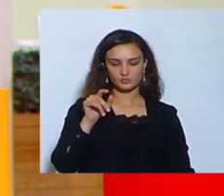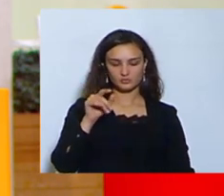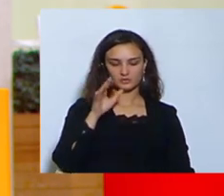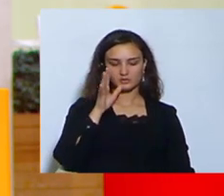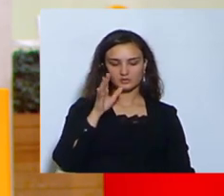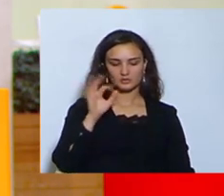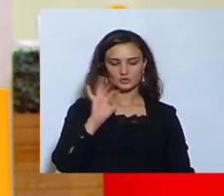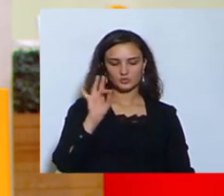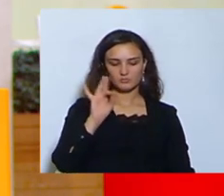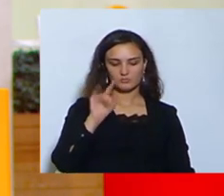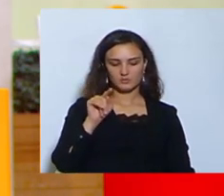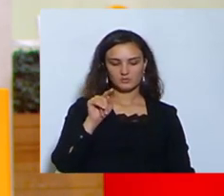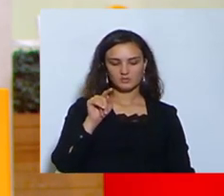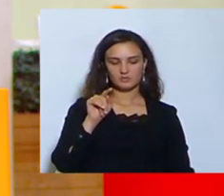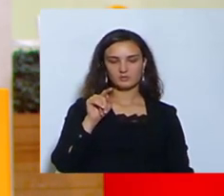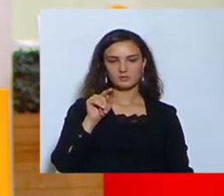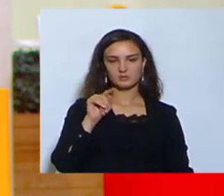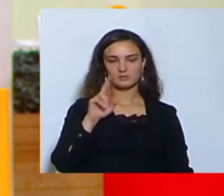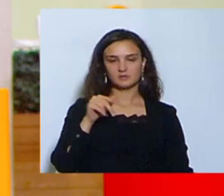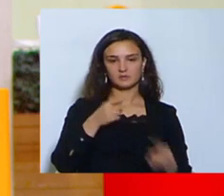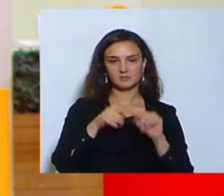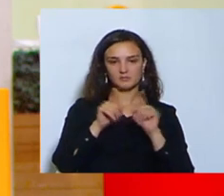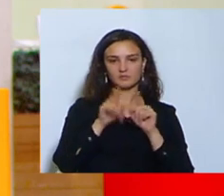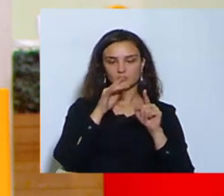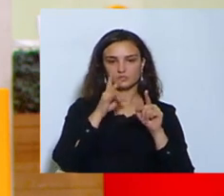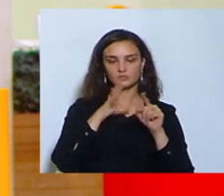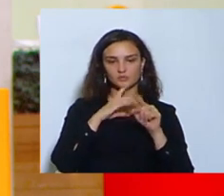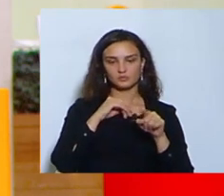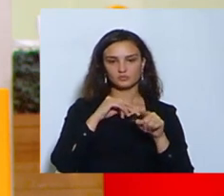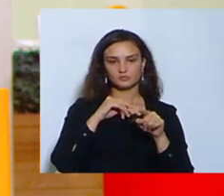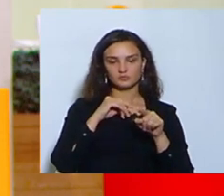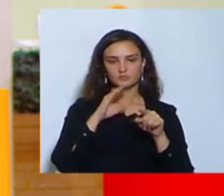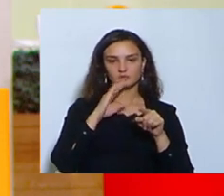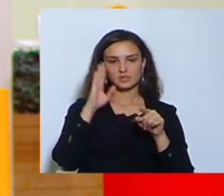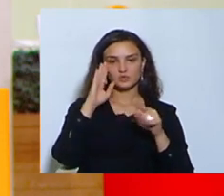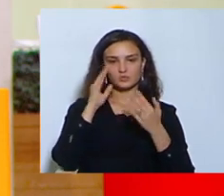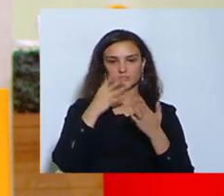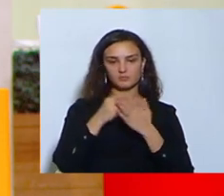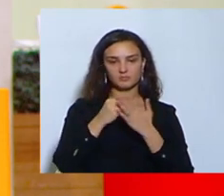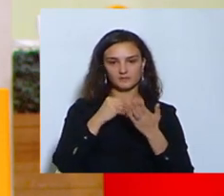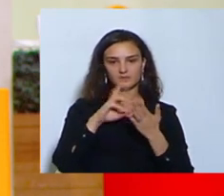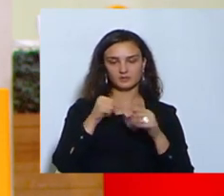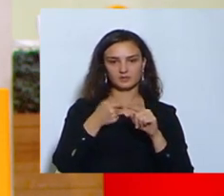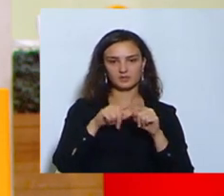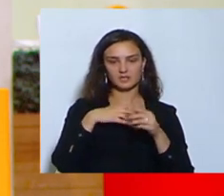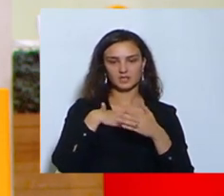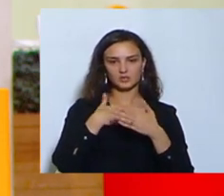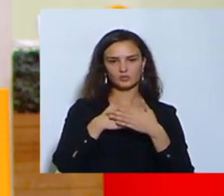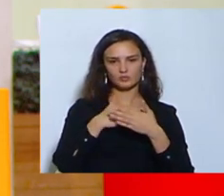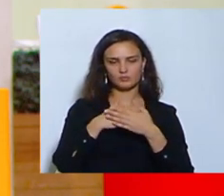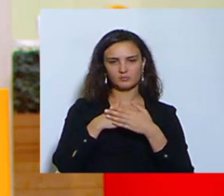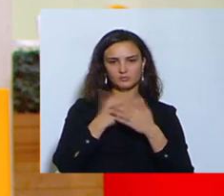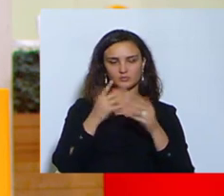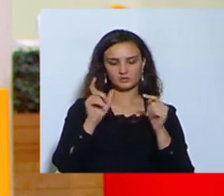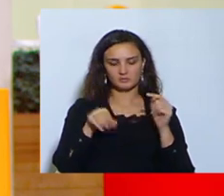ასაკისა, ანუ ზომისა, ულუფა მაქვს მხედველობაში. ამავე დროს უნდა ვითვალისწინებდეს სქესობრივ თავისებურებას და აქტივობის თავისებურებას.